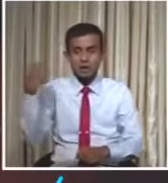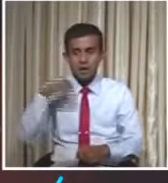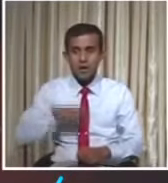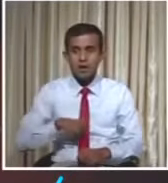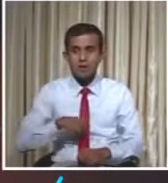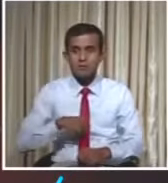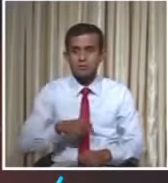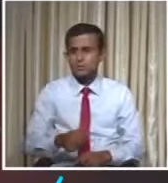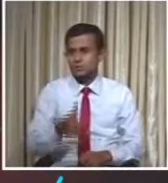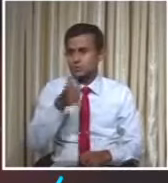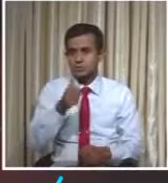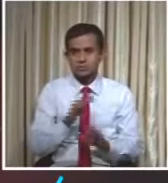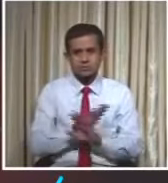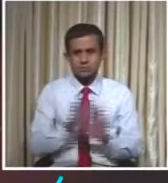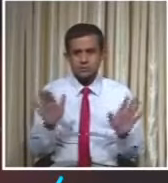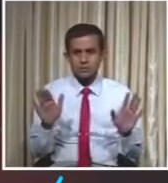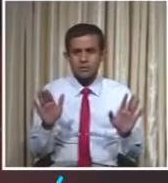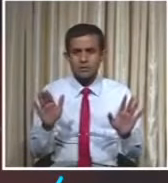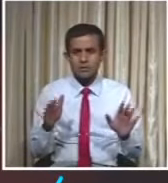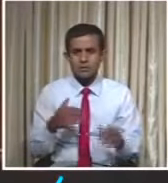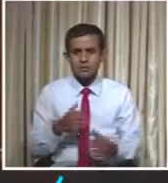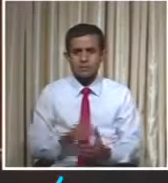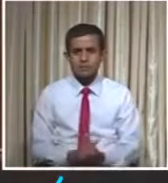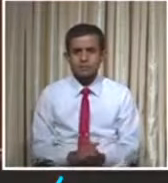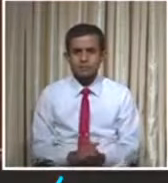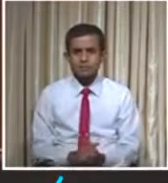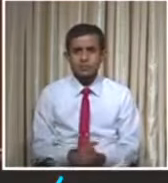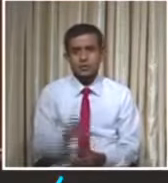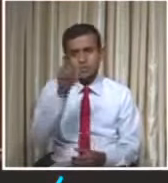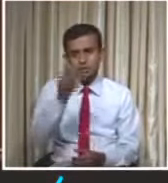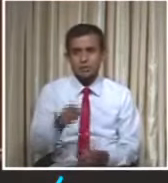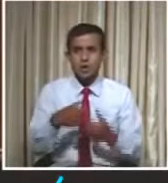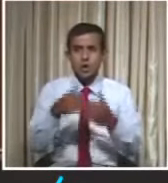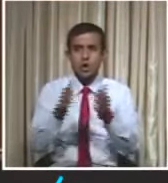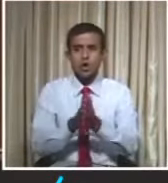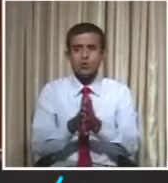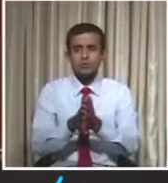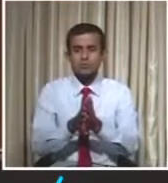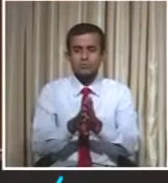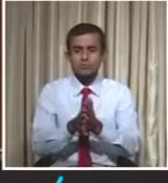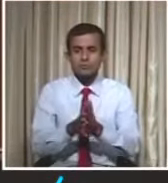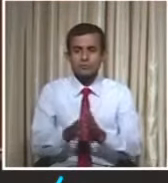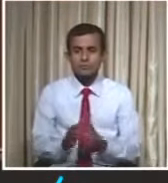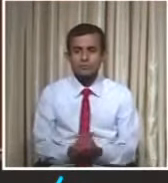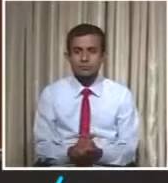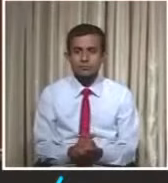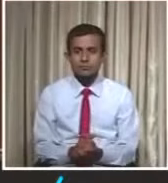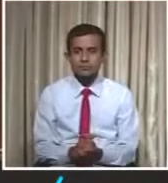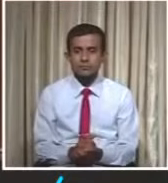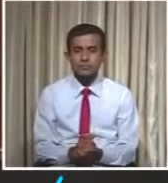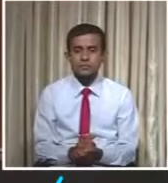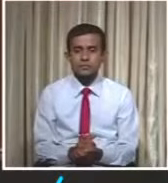का इच्छा रहता है लाने प्रश्न ने कता करने माई था हरुना कल लोग तुम्हारा सीएल देना मीन एक एक